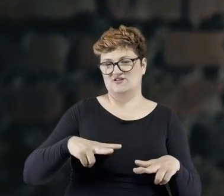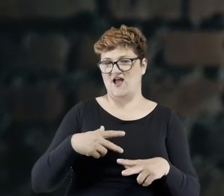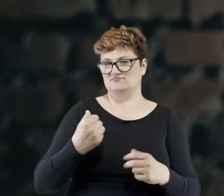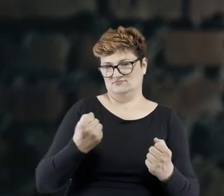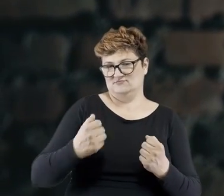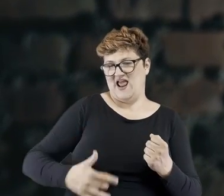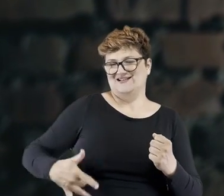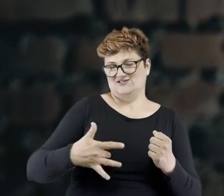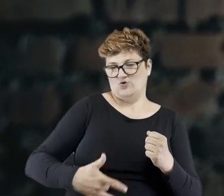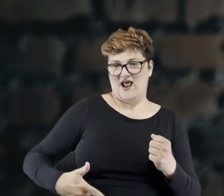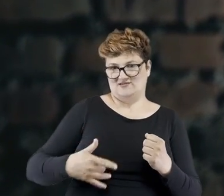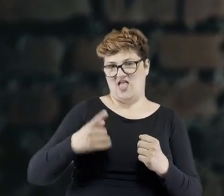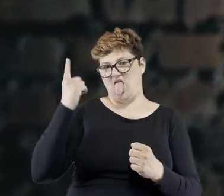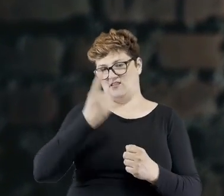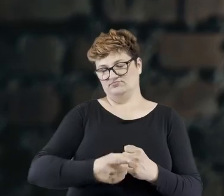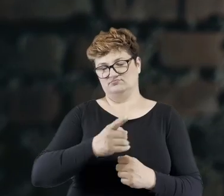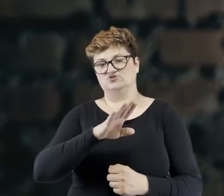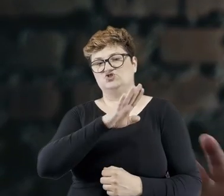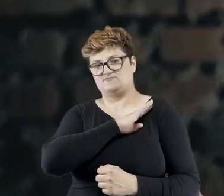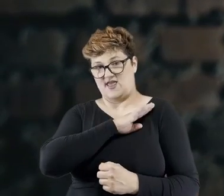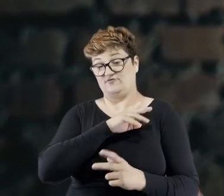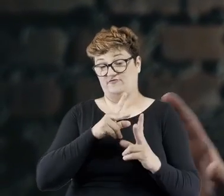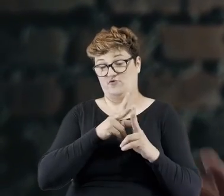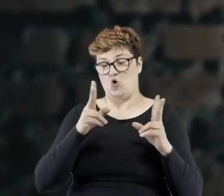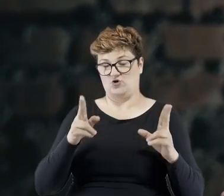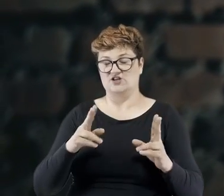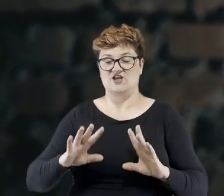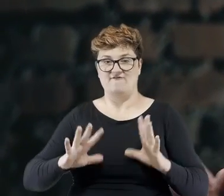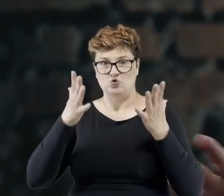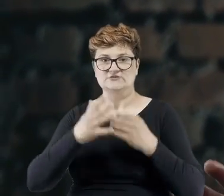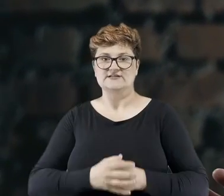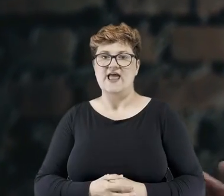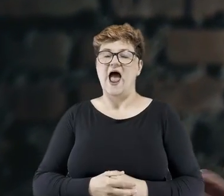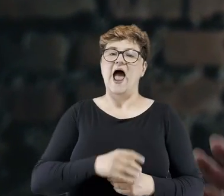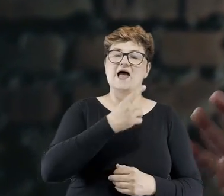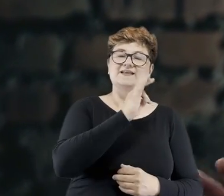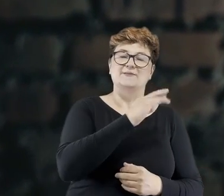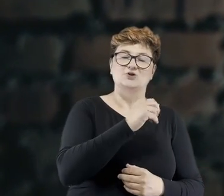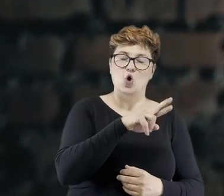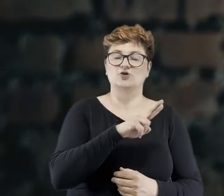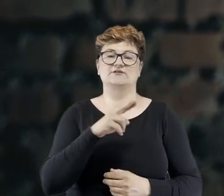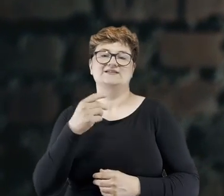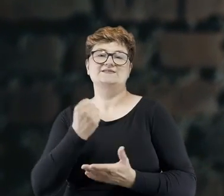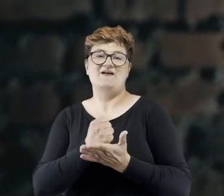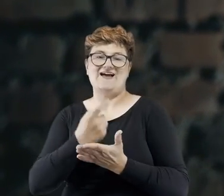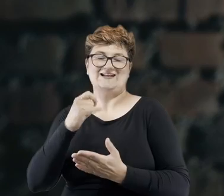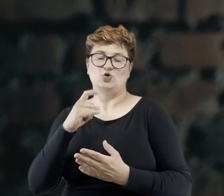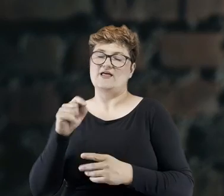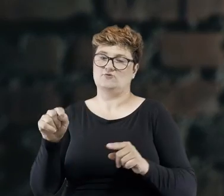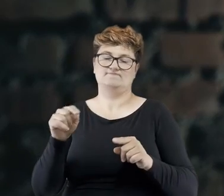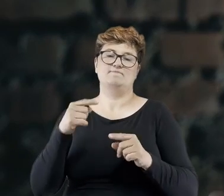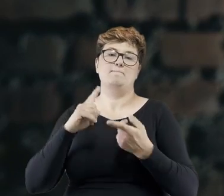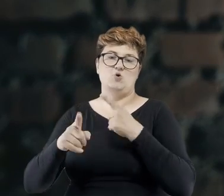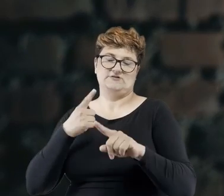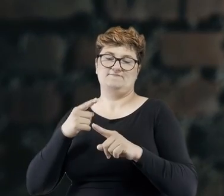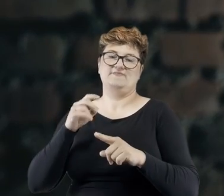skazanego na śmierć w czasie rewolucji. A tamte, Termidor i Sprawa Dantona, dotyczą już rozgrywek politycznych.